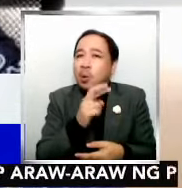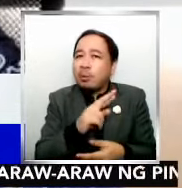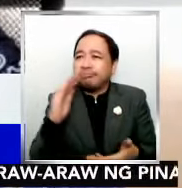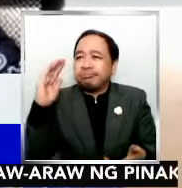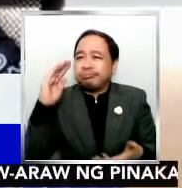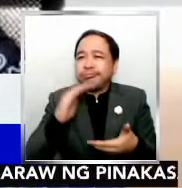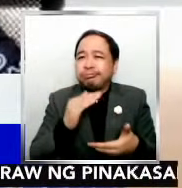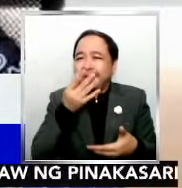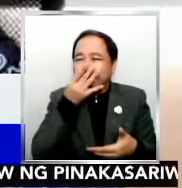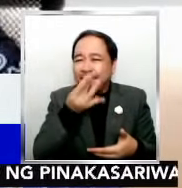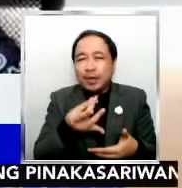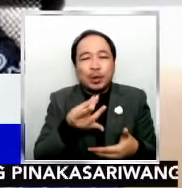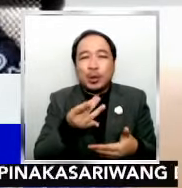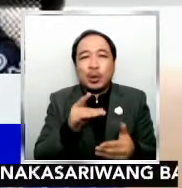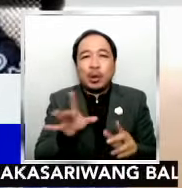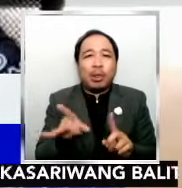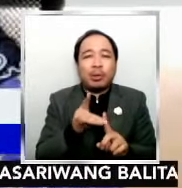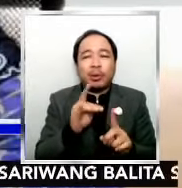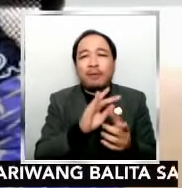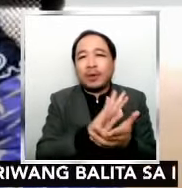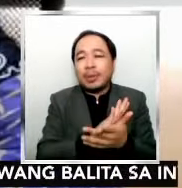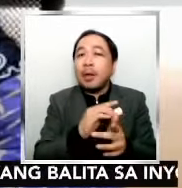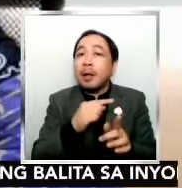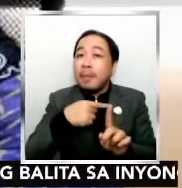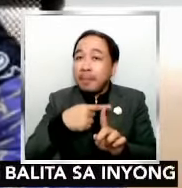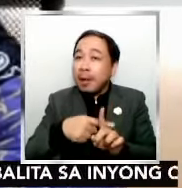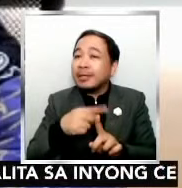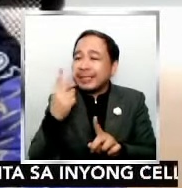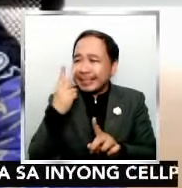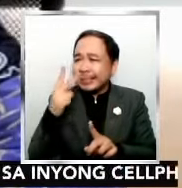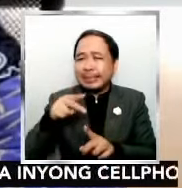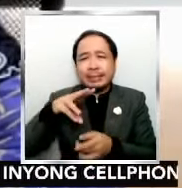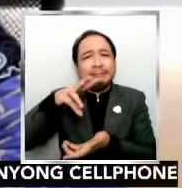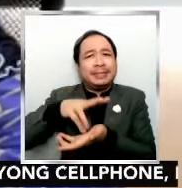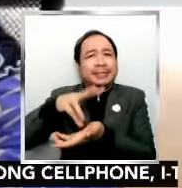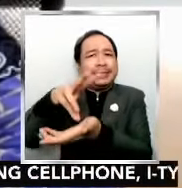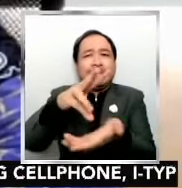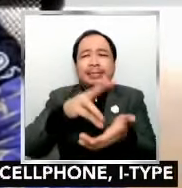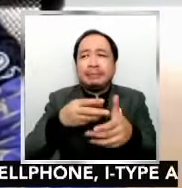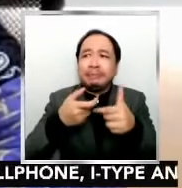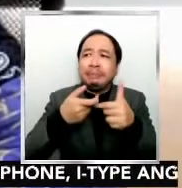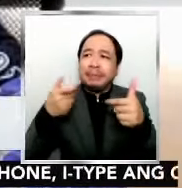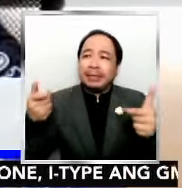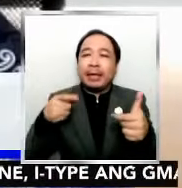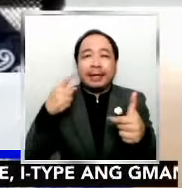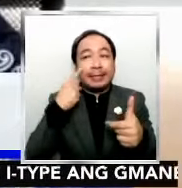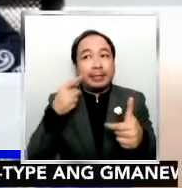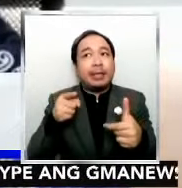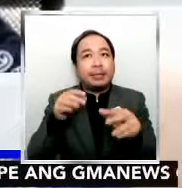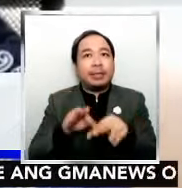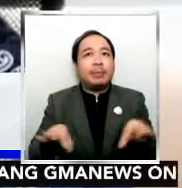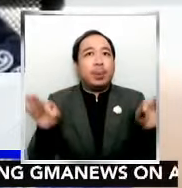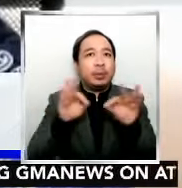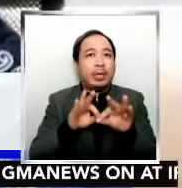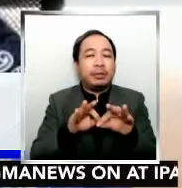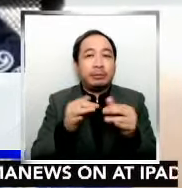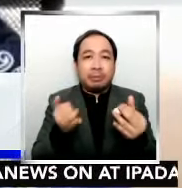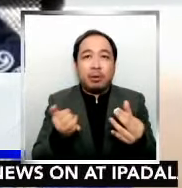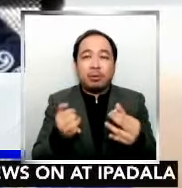but also in urban areas. And this will be very valuable to us. So we're already